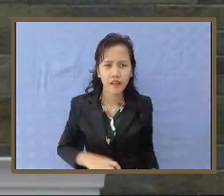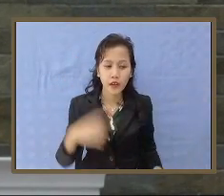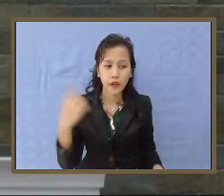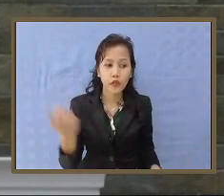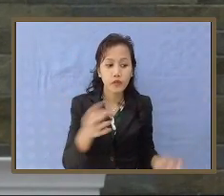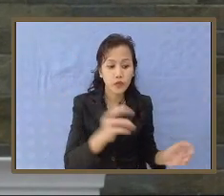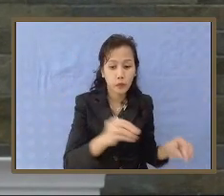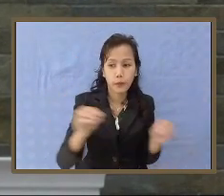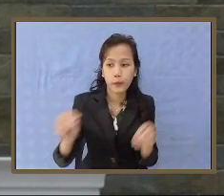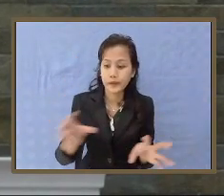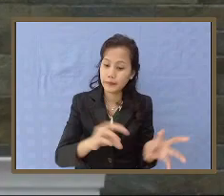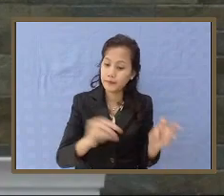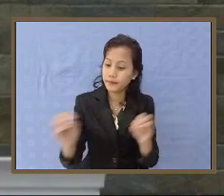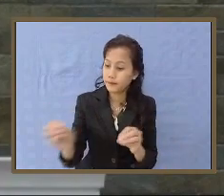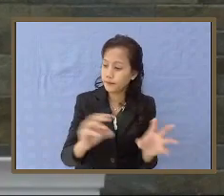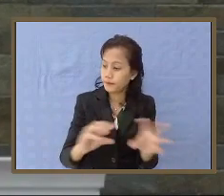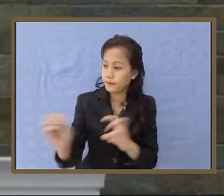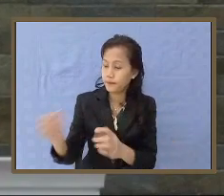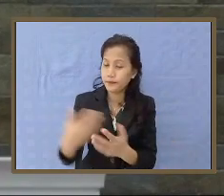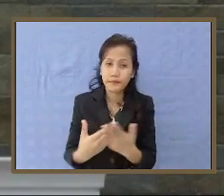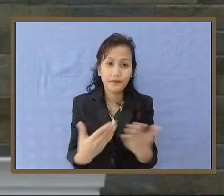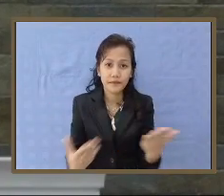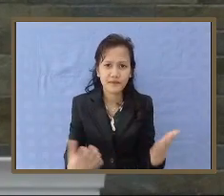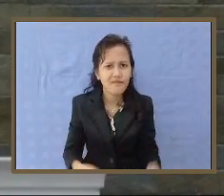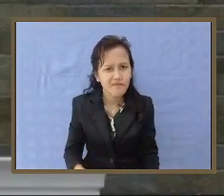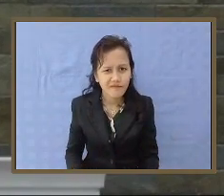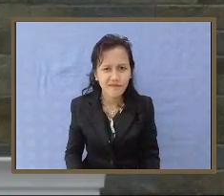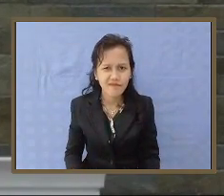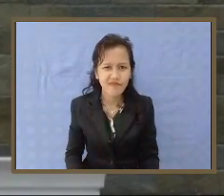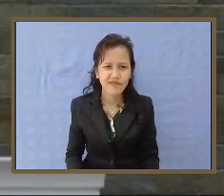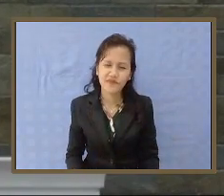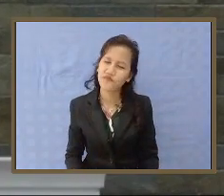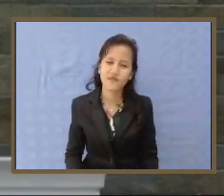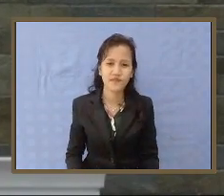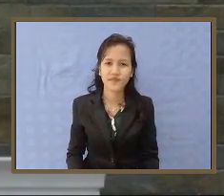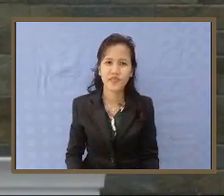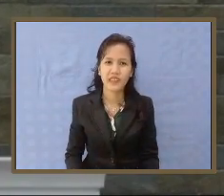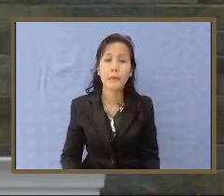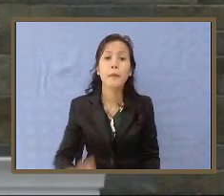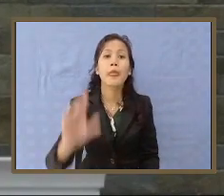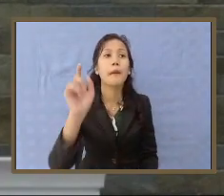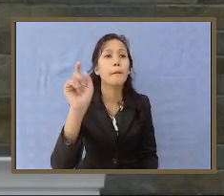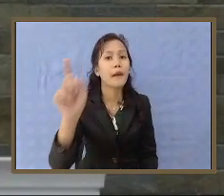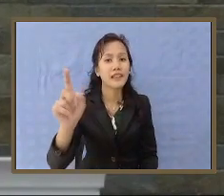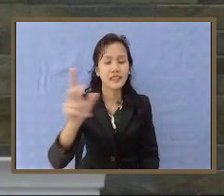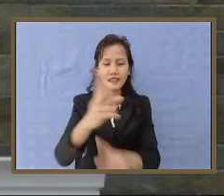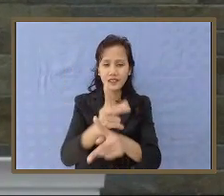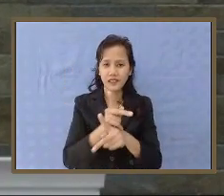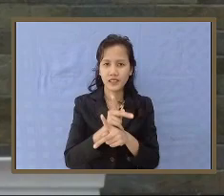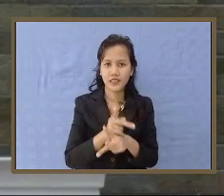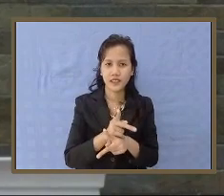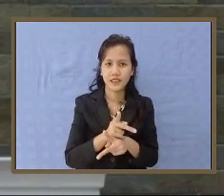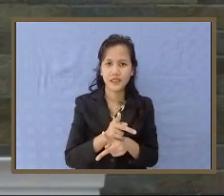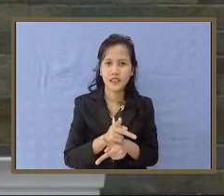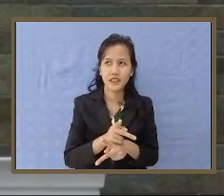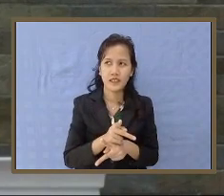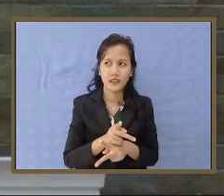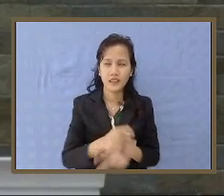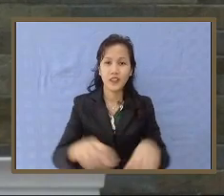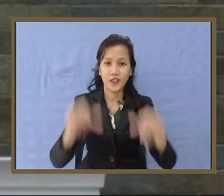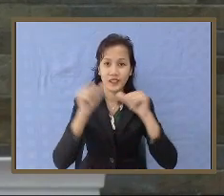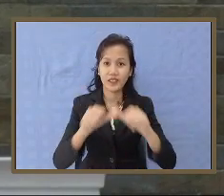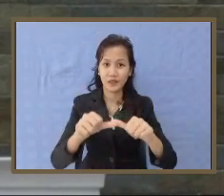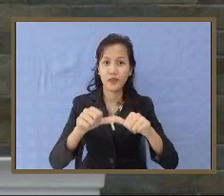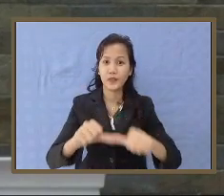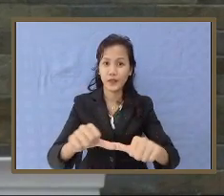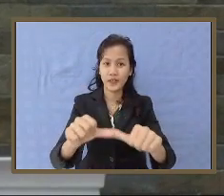run. Okay? Ganun po mga kapatid. It takes determination. Tinuro ko na po sa inyo, maging